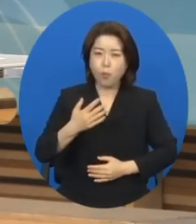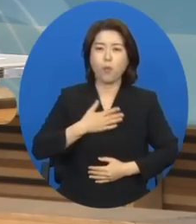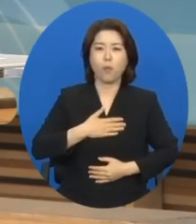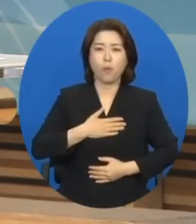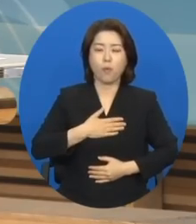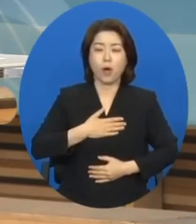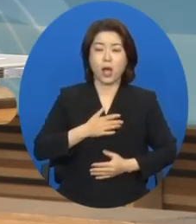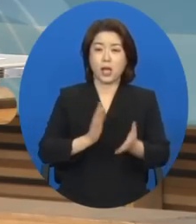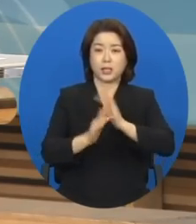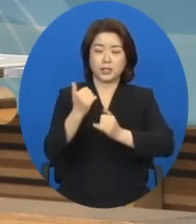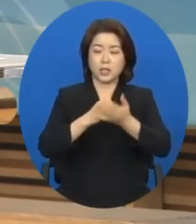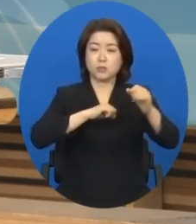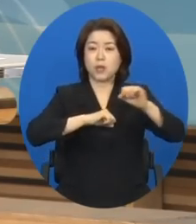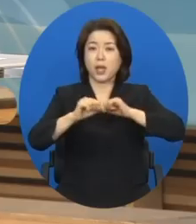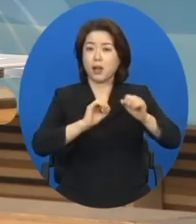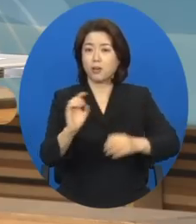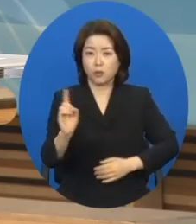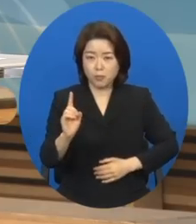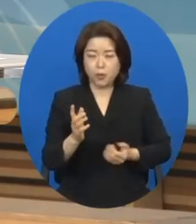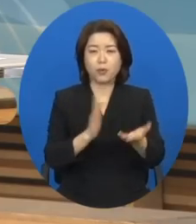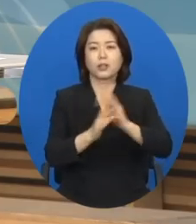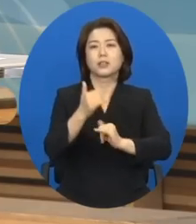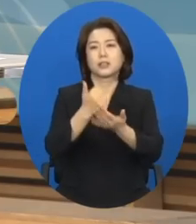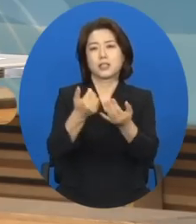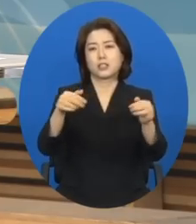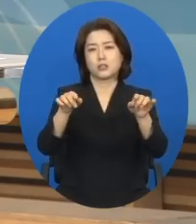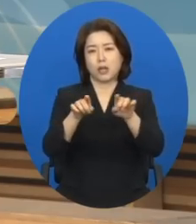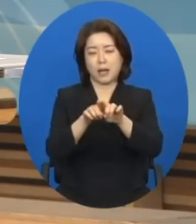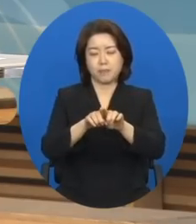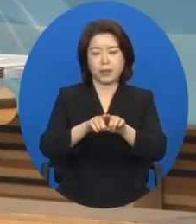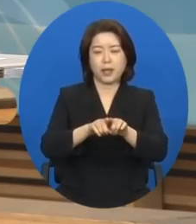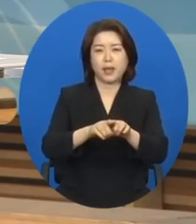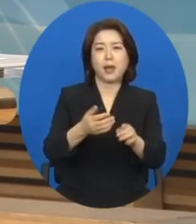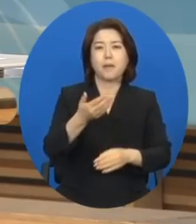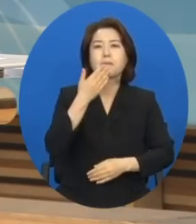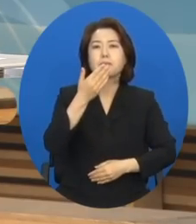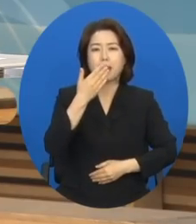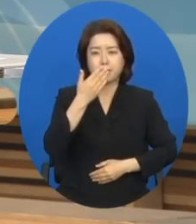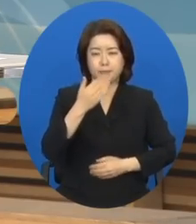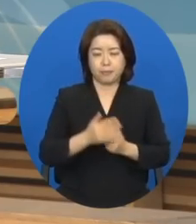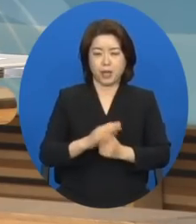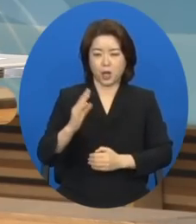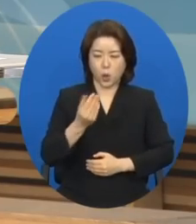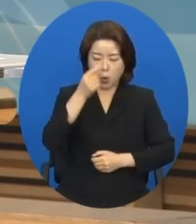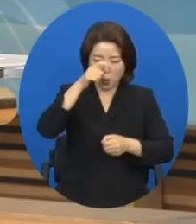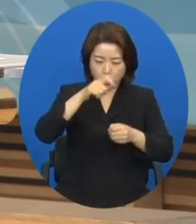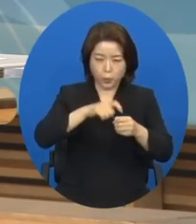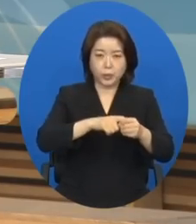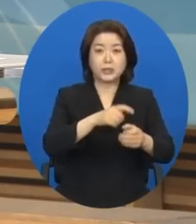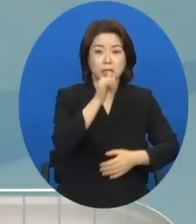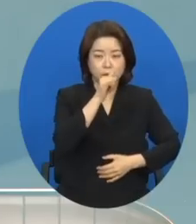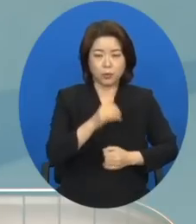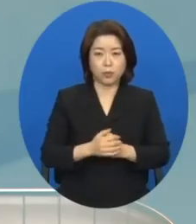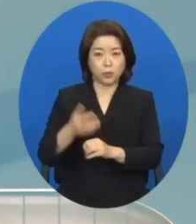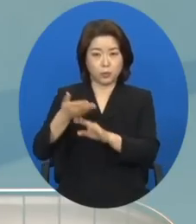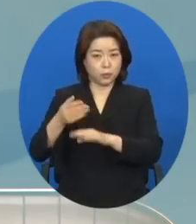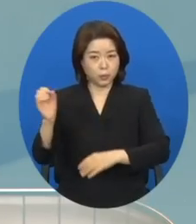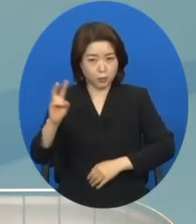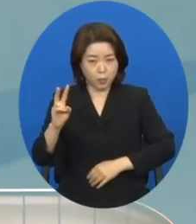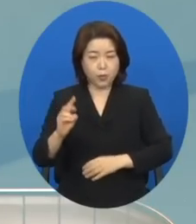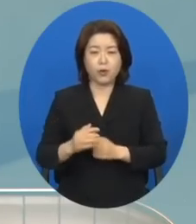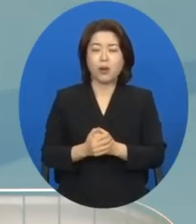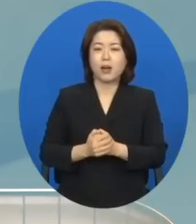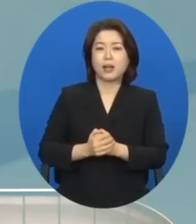예수님이 행하신 것이 있었습니다. 바로 제자들과 함께 식사를 하며 성찬을 하신 것이었고 또 하나는 바로 제자들의